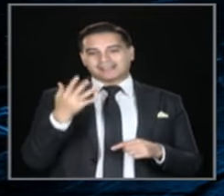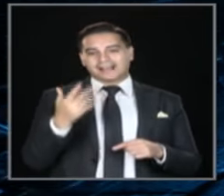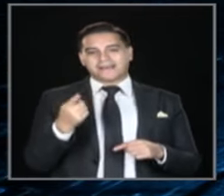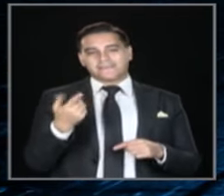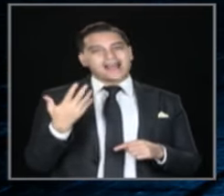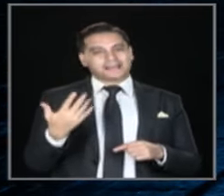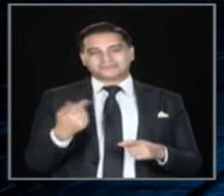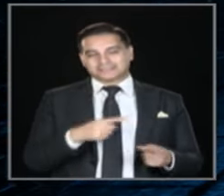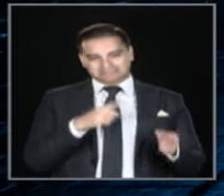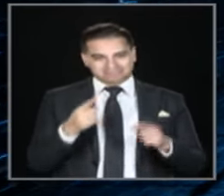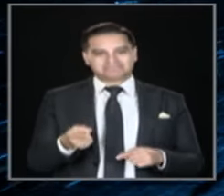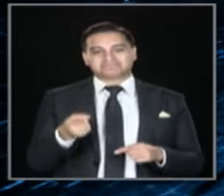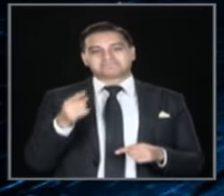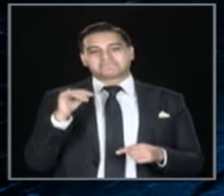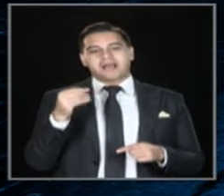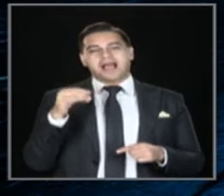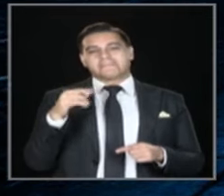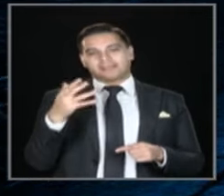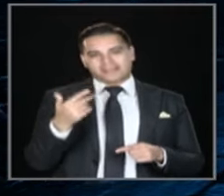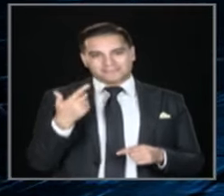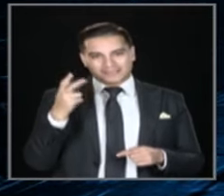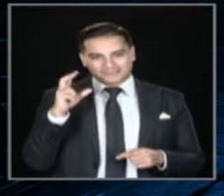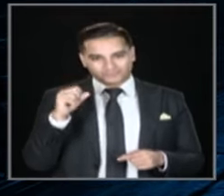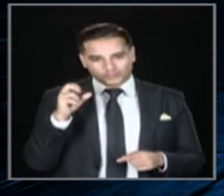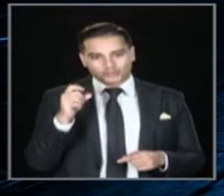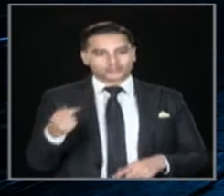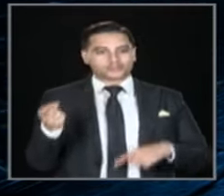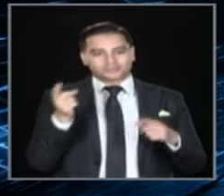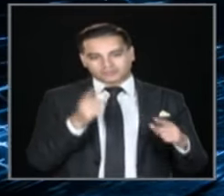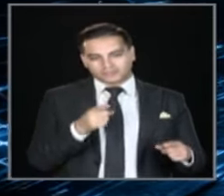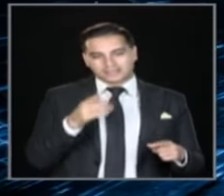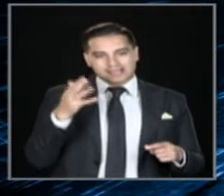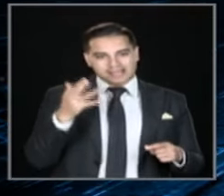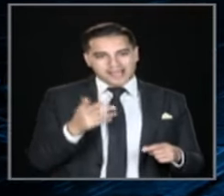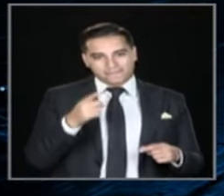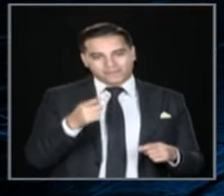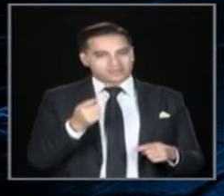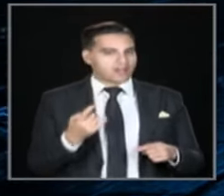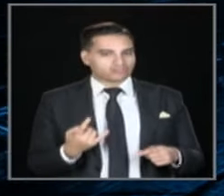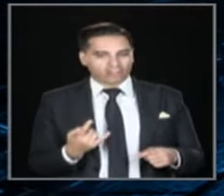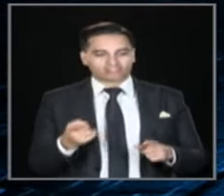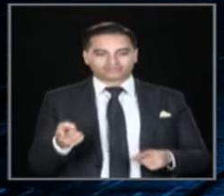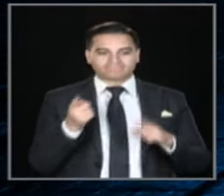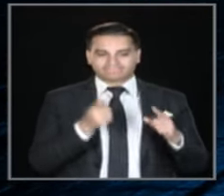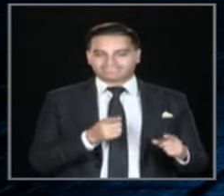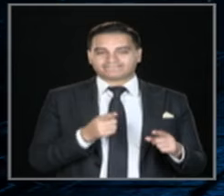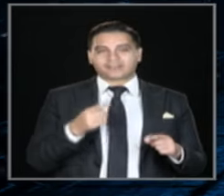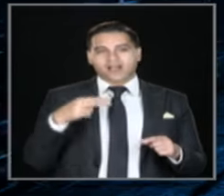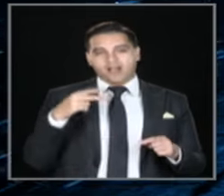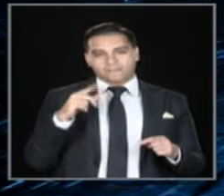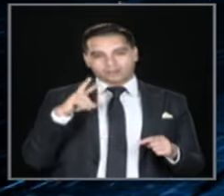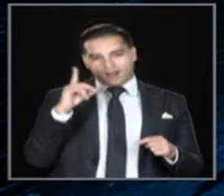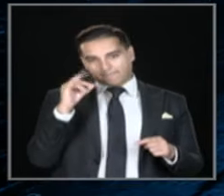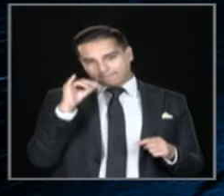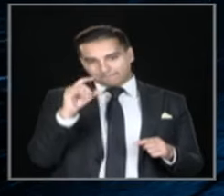خ محمد مرسي 25 محمد علي ناقص 10 عبد الرحمن طارق